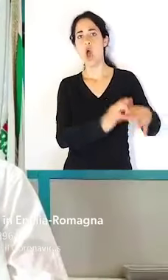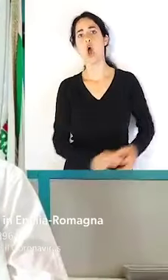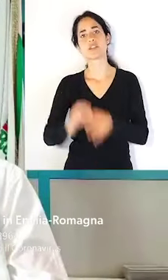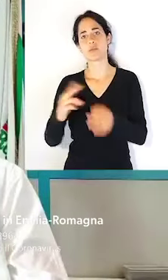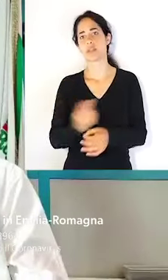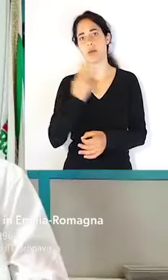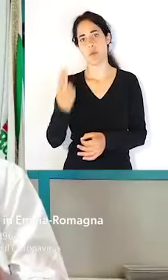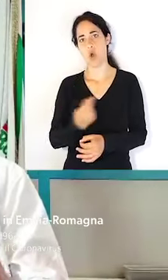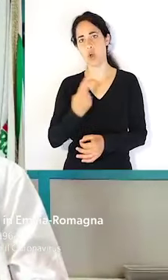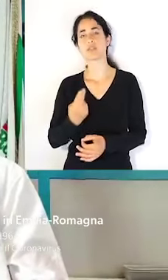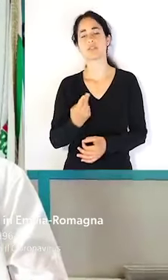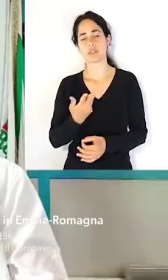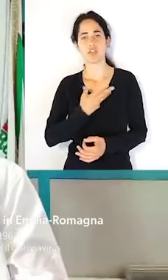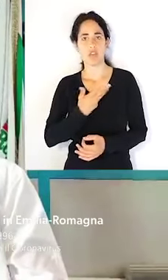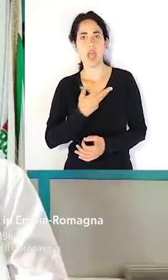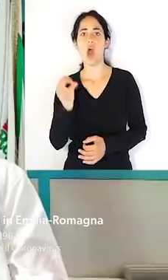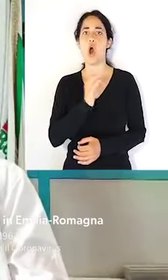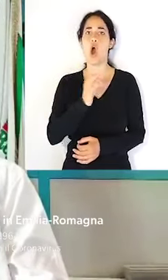molto pericolosa,